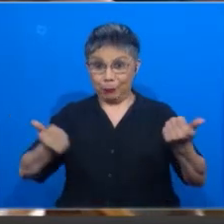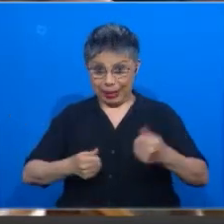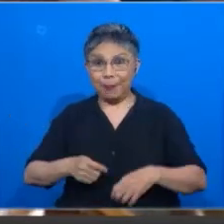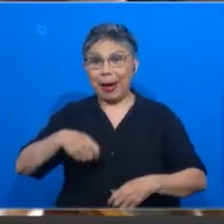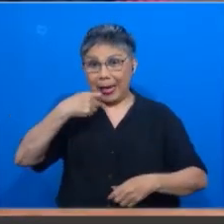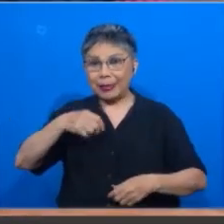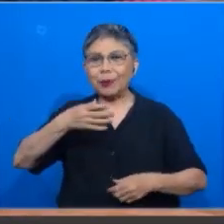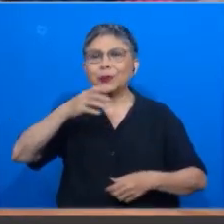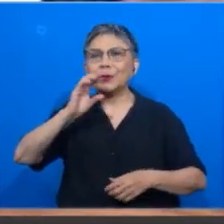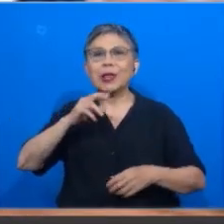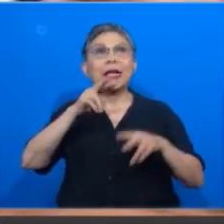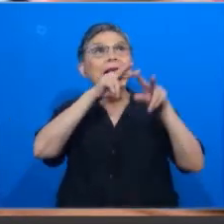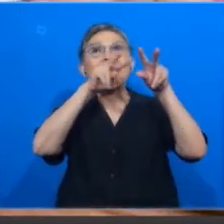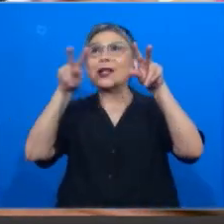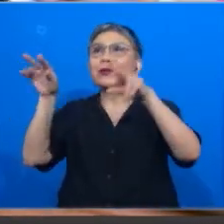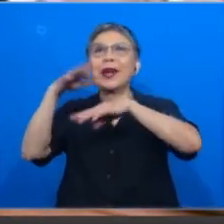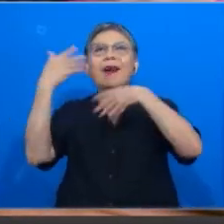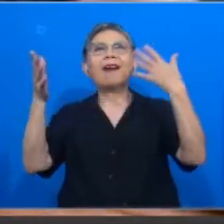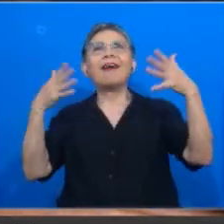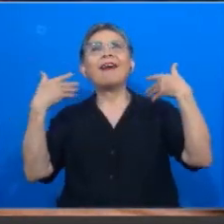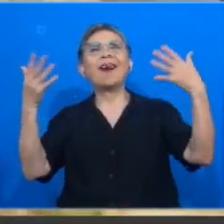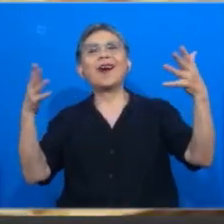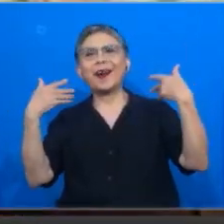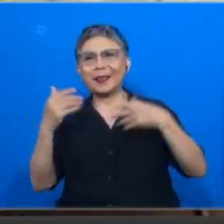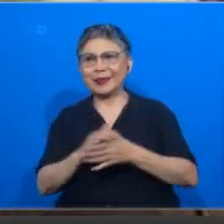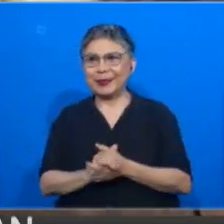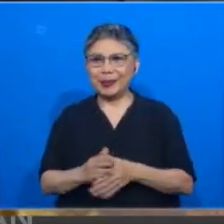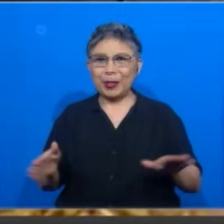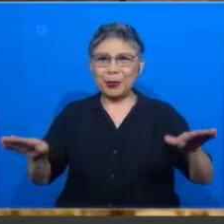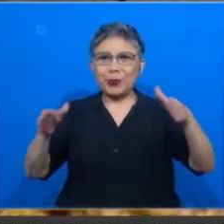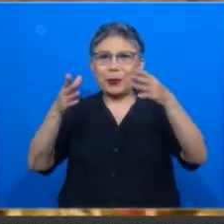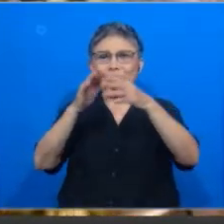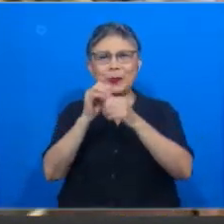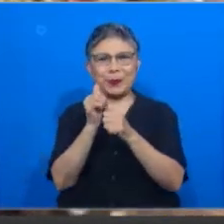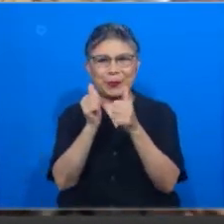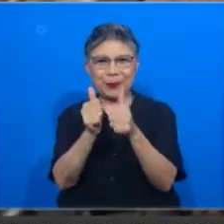loh makan sambil menikmati udara sejuk Trawas serta pemandangan Gunung Penanggungan.